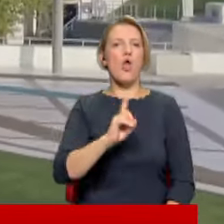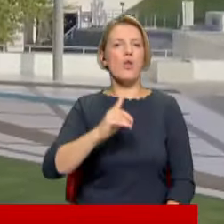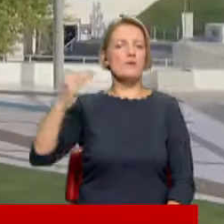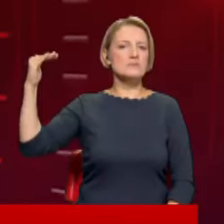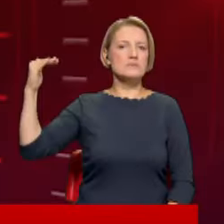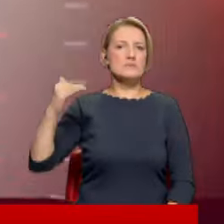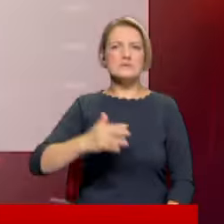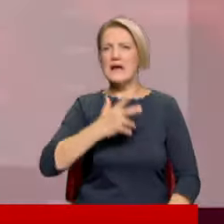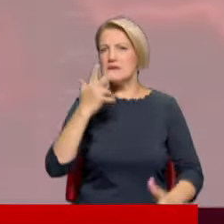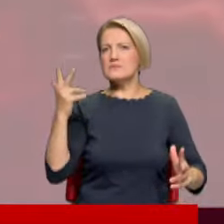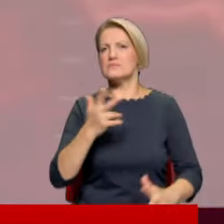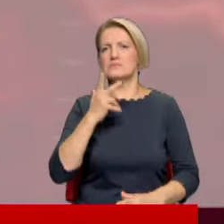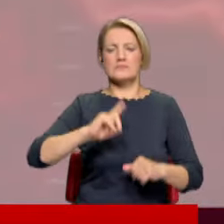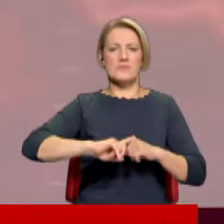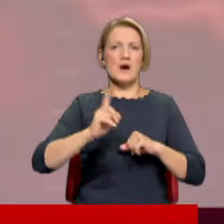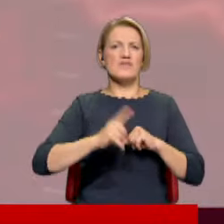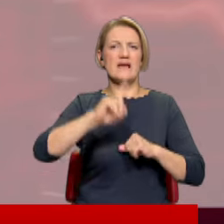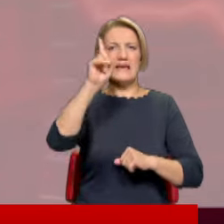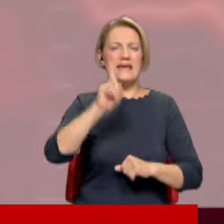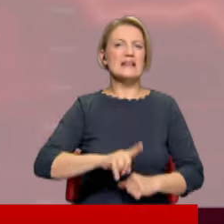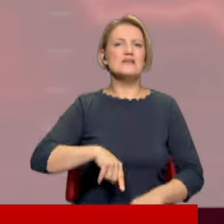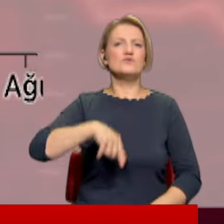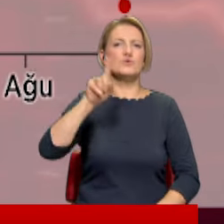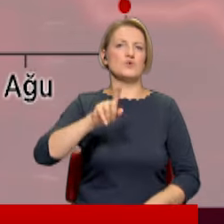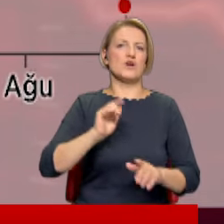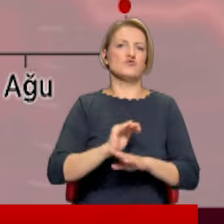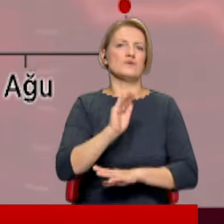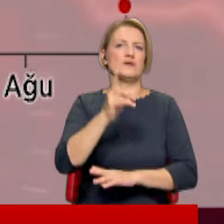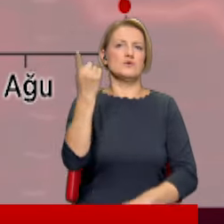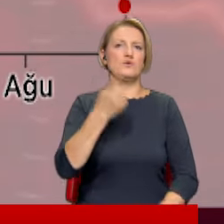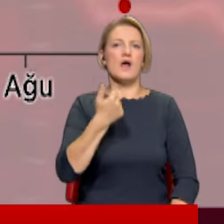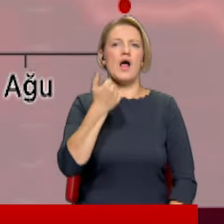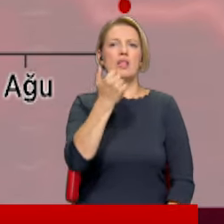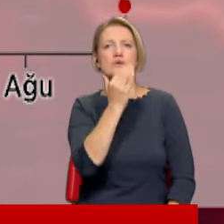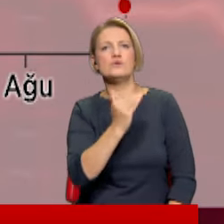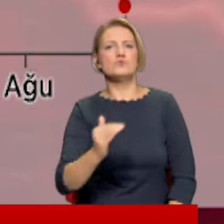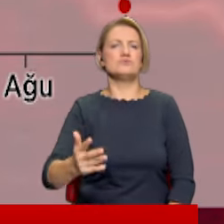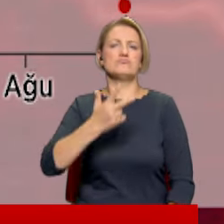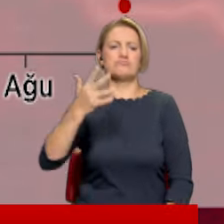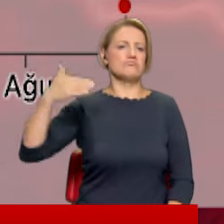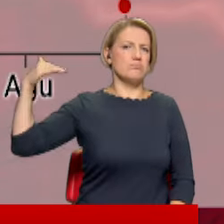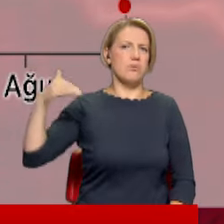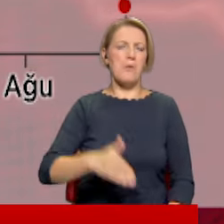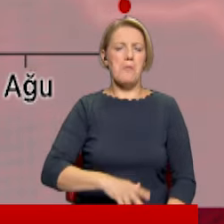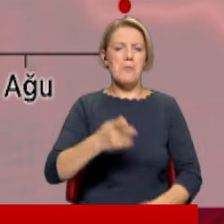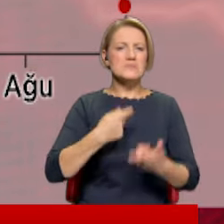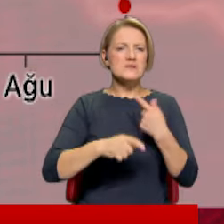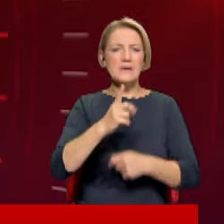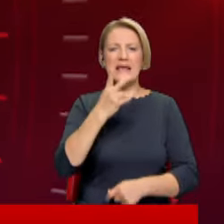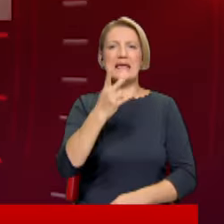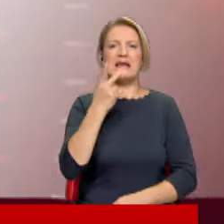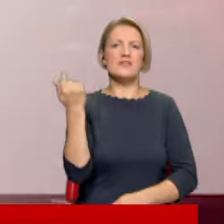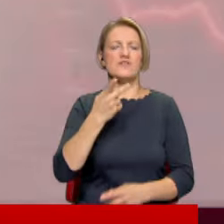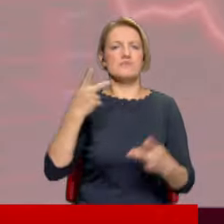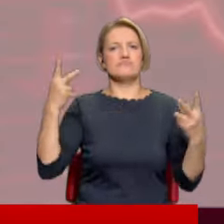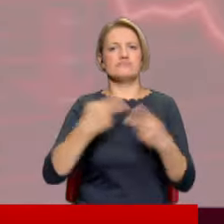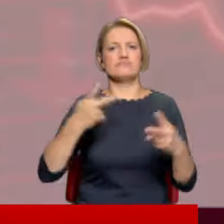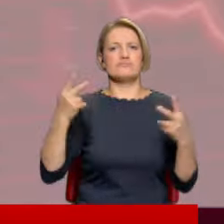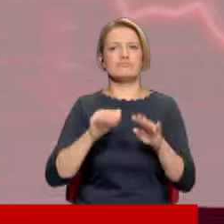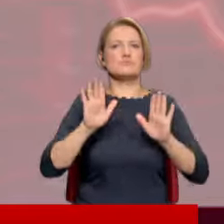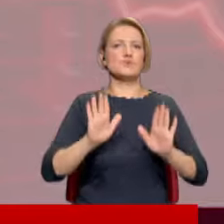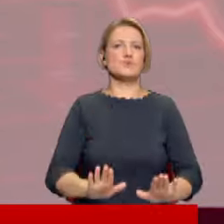kaybın en sertin haftanın ilk işlem gününde yaşadı % 6'nın üzerinde sert düştü işlemlere iki kez devre kesici